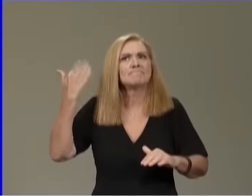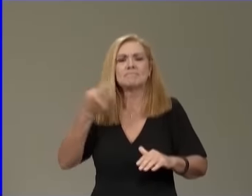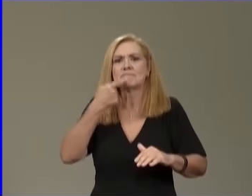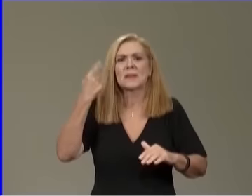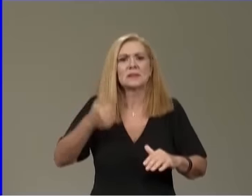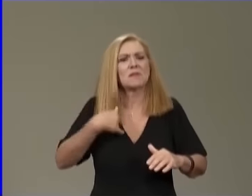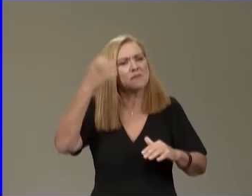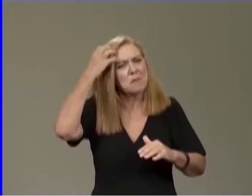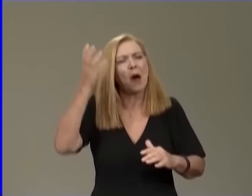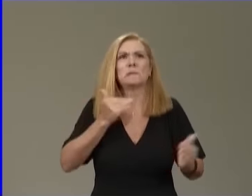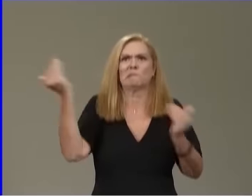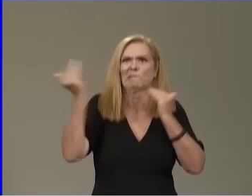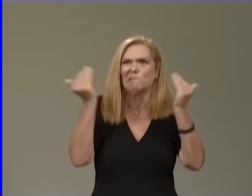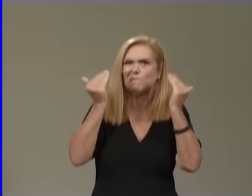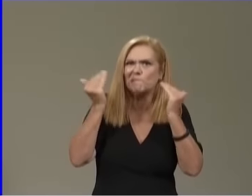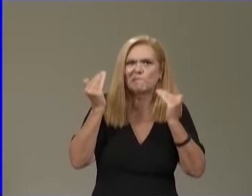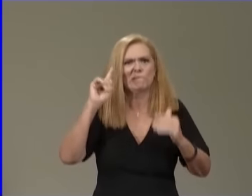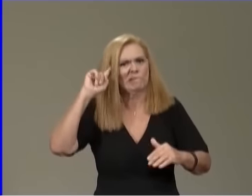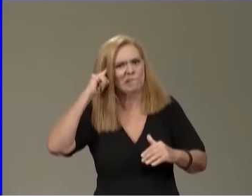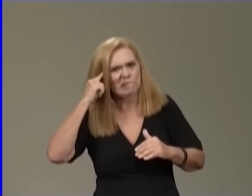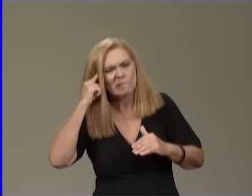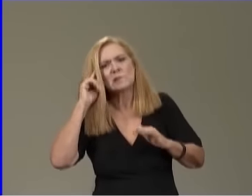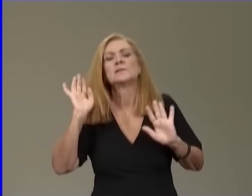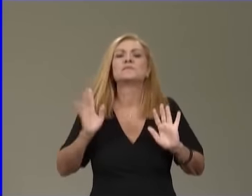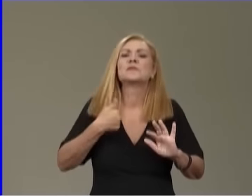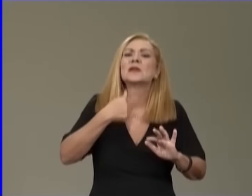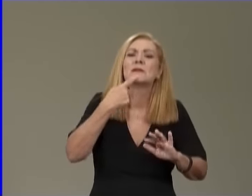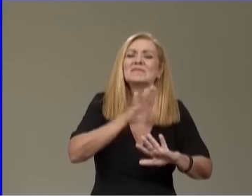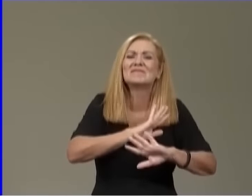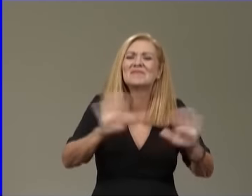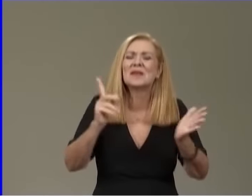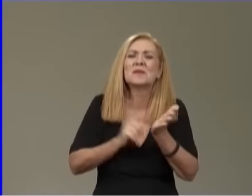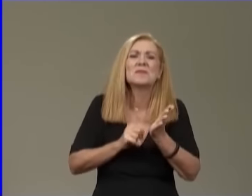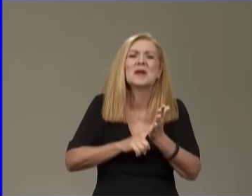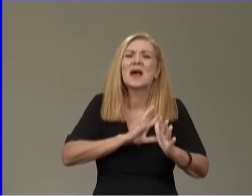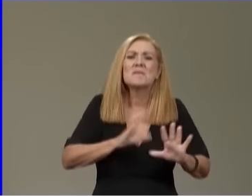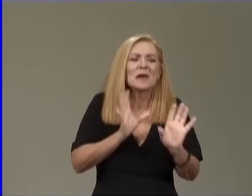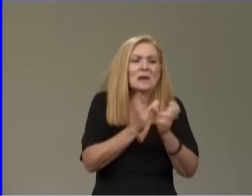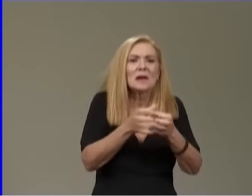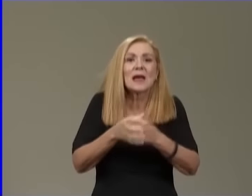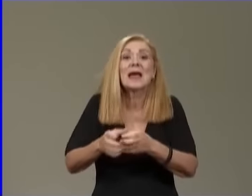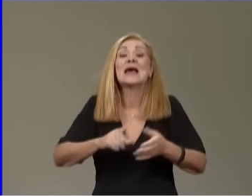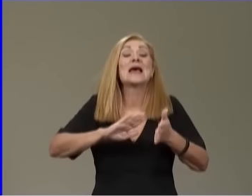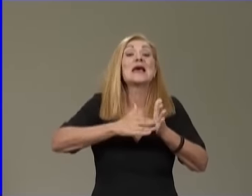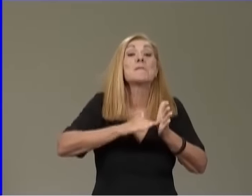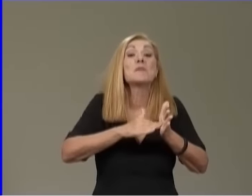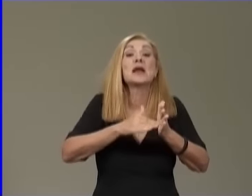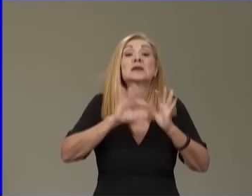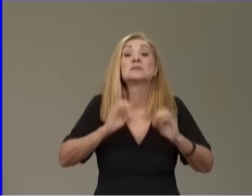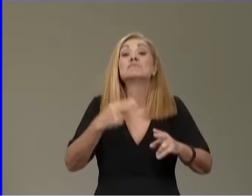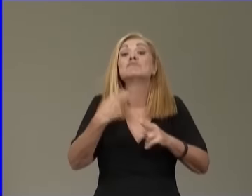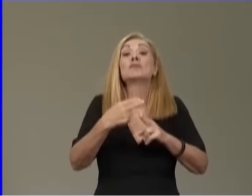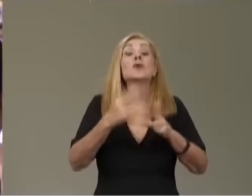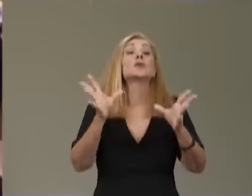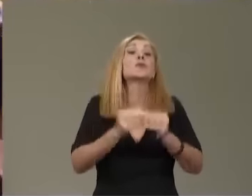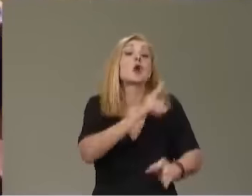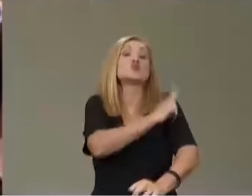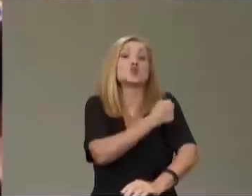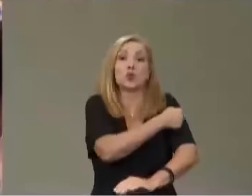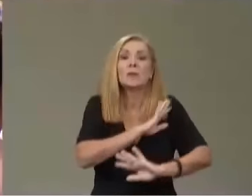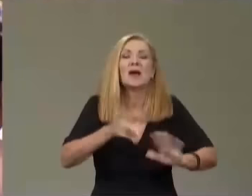επιφυλακτικότητα. Το είπαμε γιατί πρέπει να εκλείψουν κομματικές τοποθετήσεις σε οργανισμούς με υπηρεσίες πρώτης γραμμής όπως τα νοσοκομεία. Ήταν